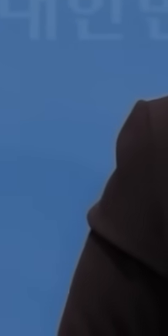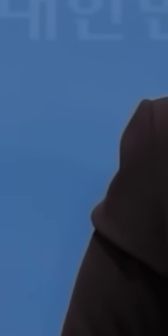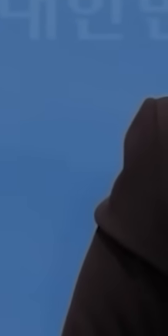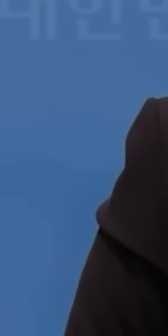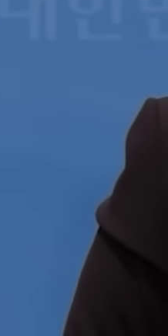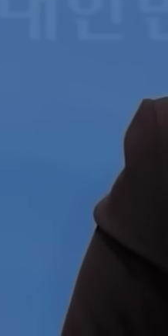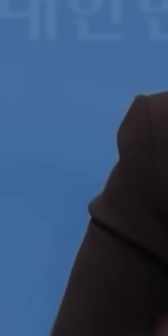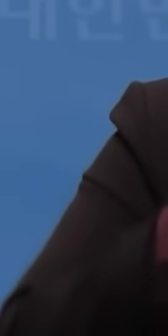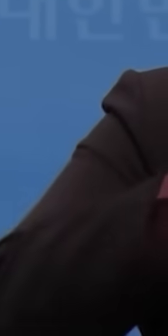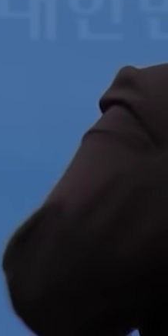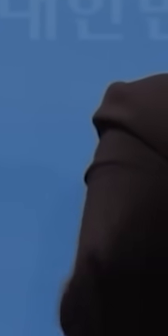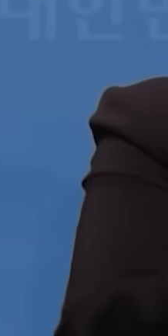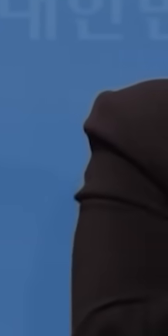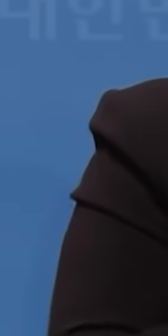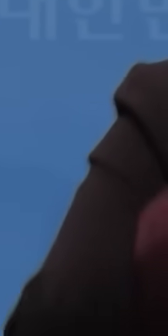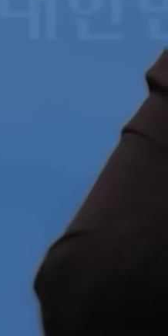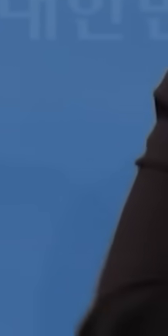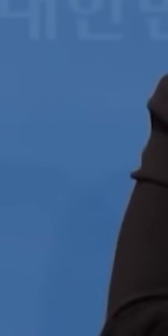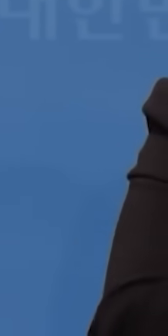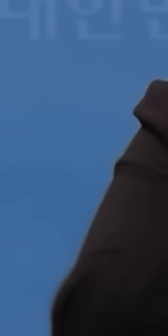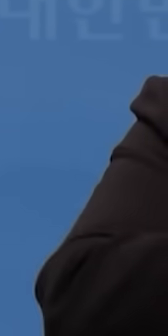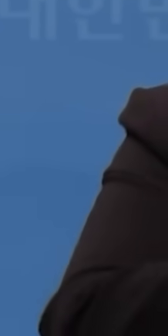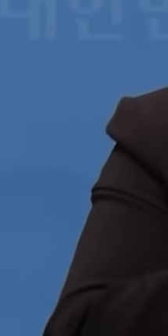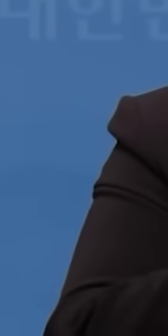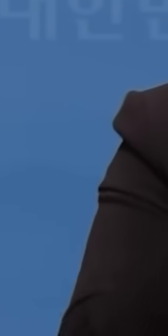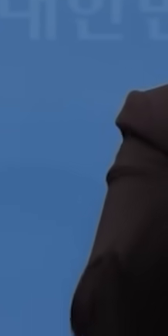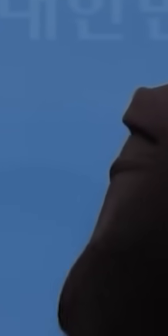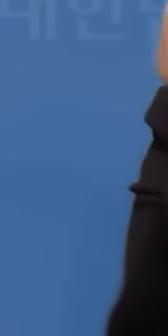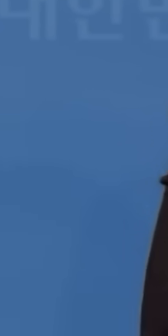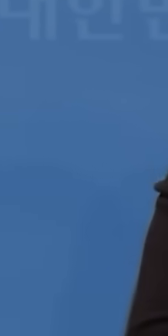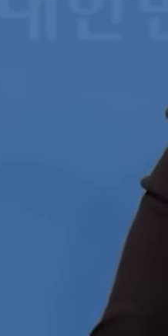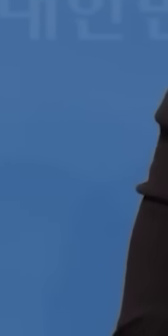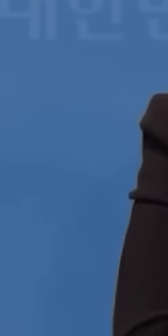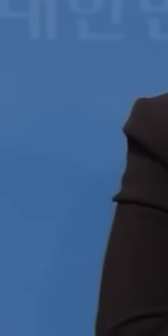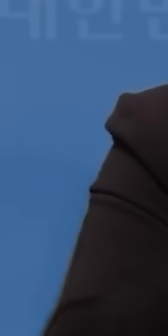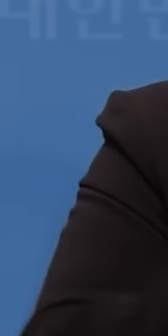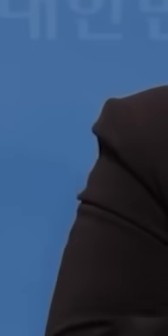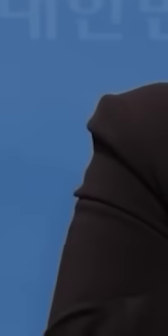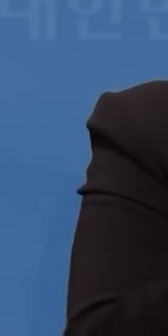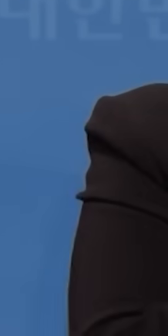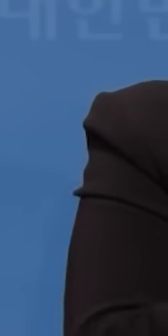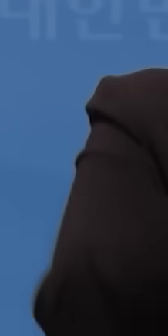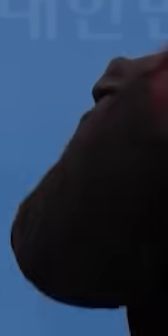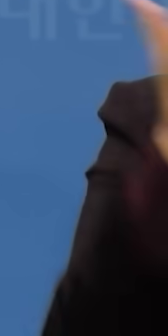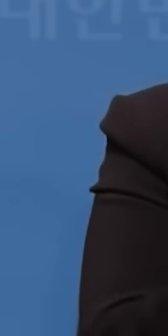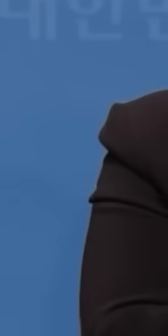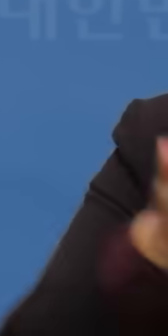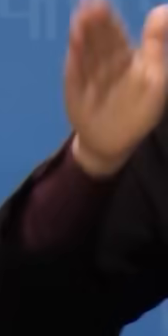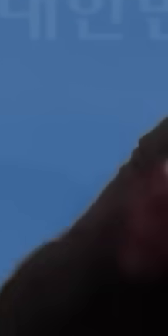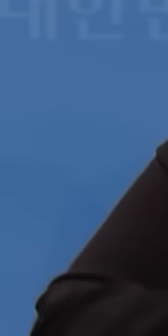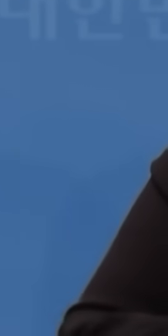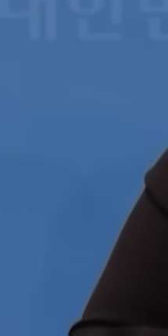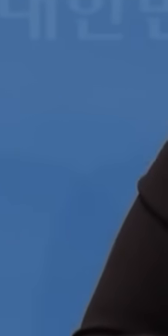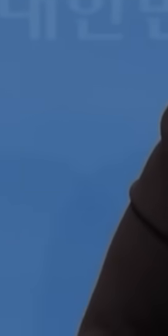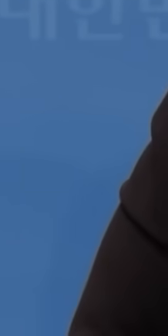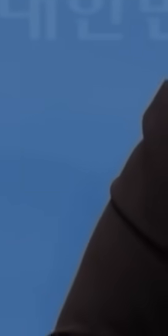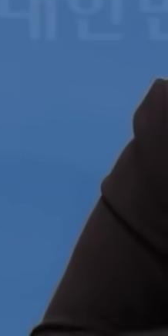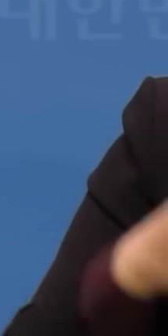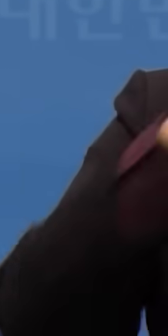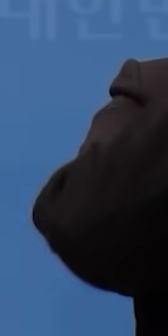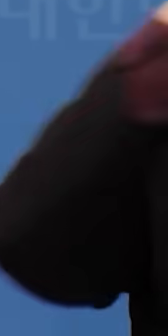저는 국회의원이 되어서 명예훼손과 모욕, 인터넷상의 관련 법을 모두 정리해서 탄탄하게